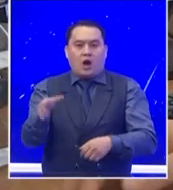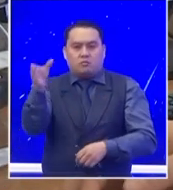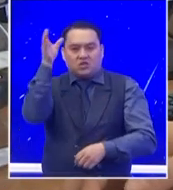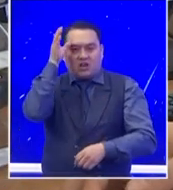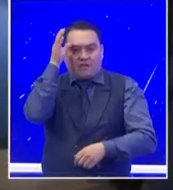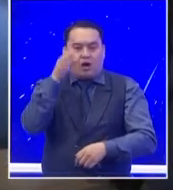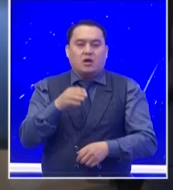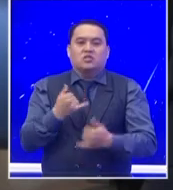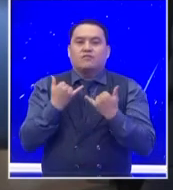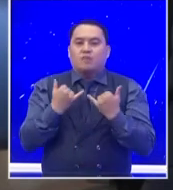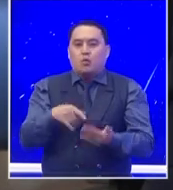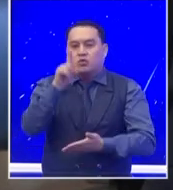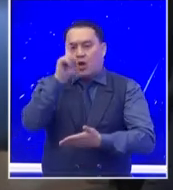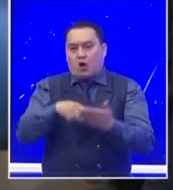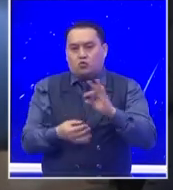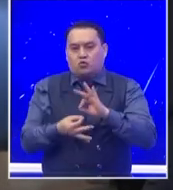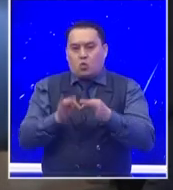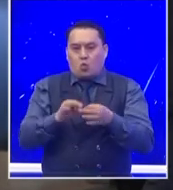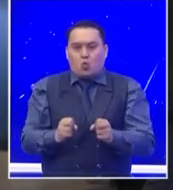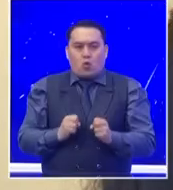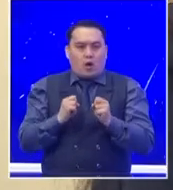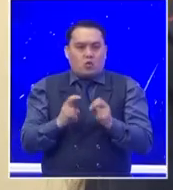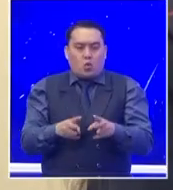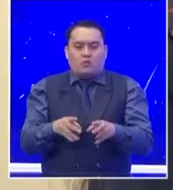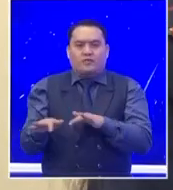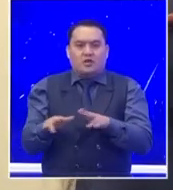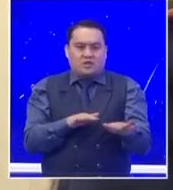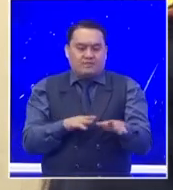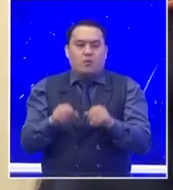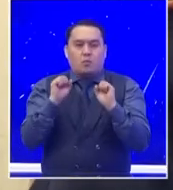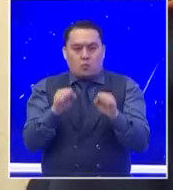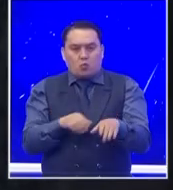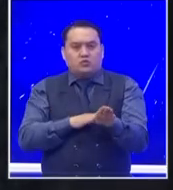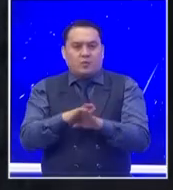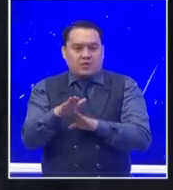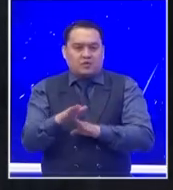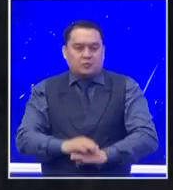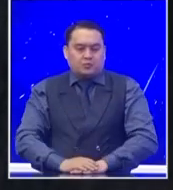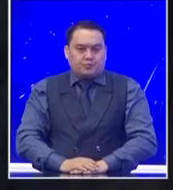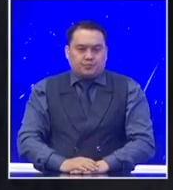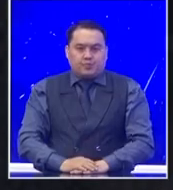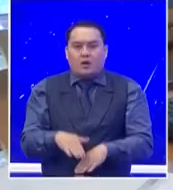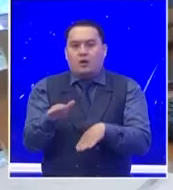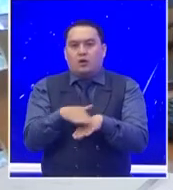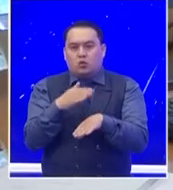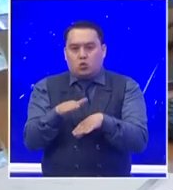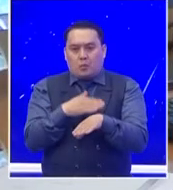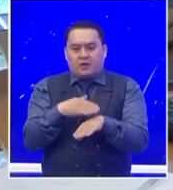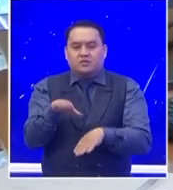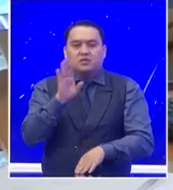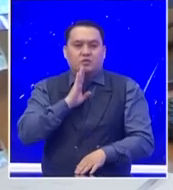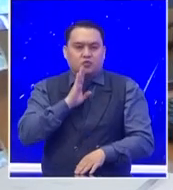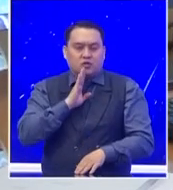вузах, Ильнаре сегодня доверяют сложные уголовные дела. И она оправдывает доверие коллег. Очень добрая, отзывчивая